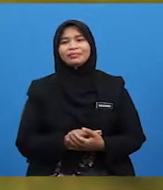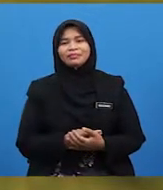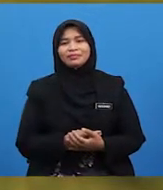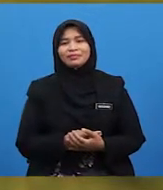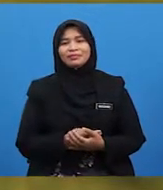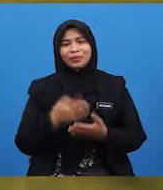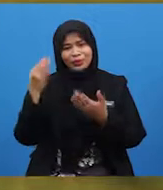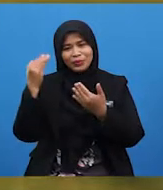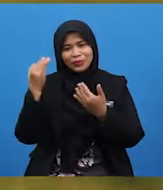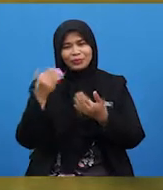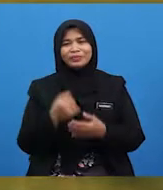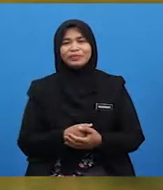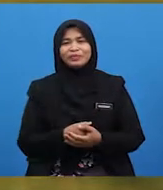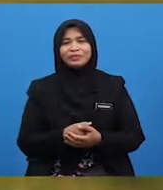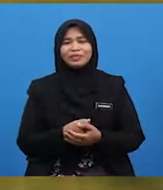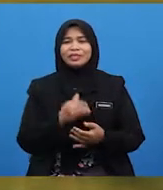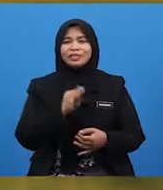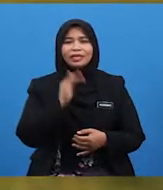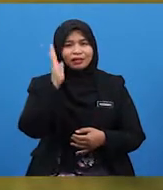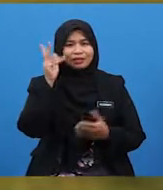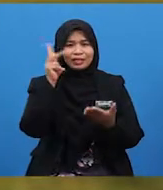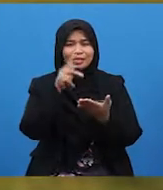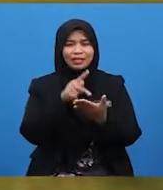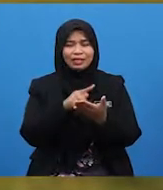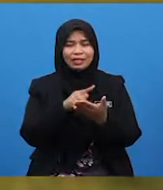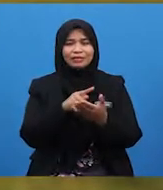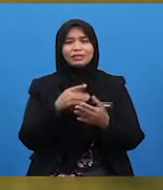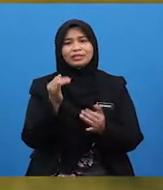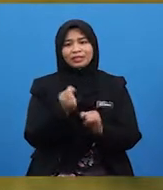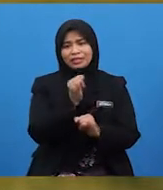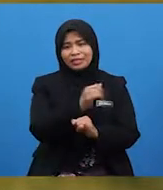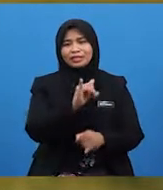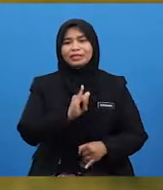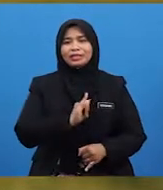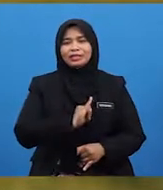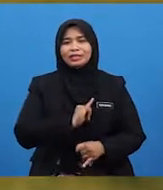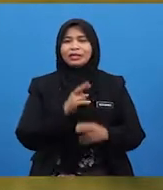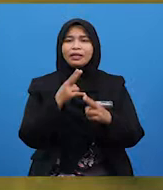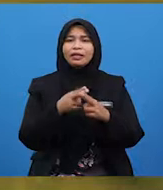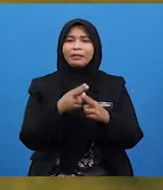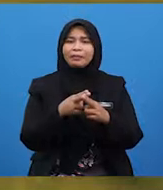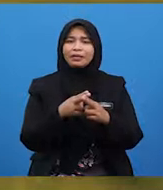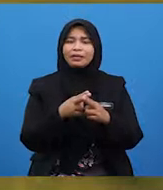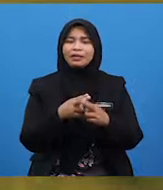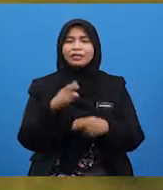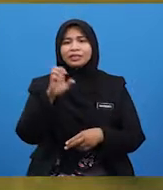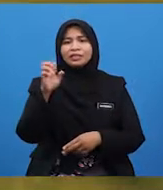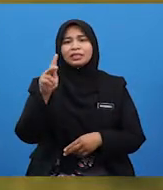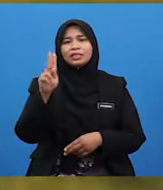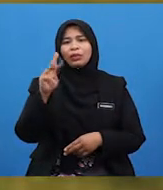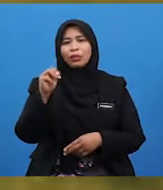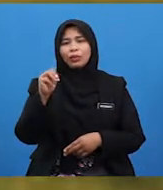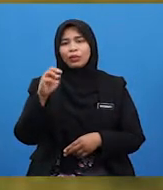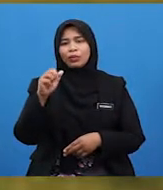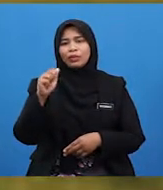Tunggu sebentar ya. Saya akan memperkenalkan beliau terlebih dahulu. Nama beliau ialah Encik Kugan.